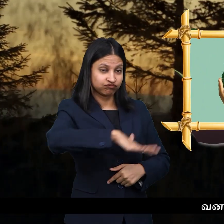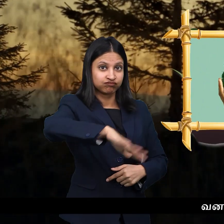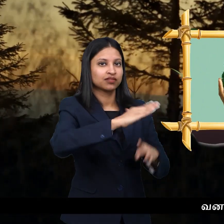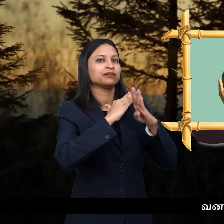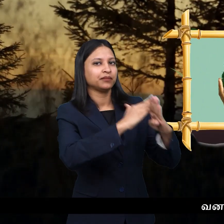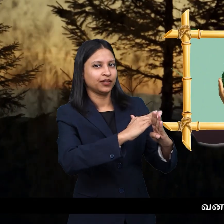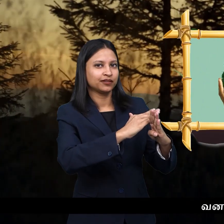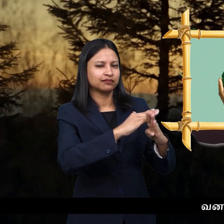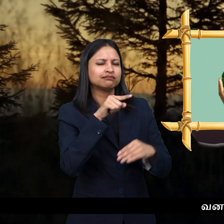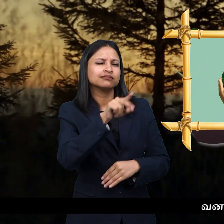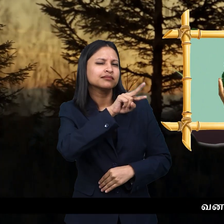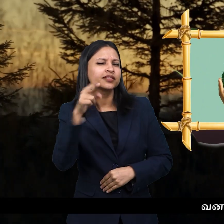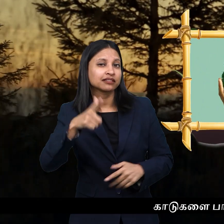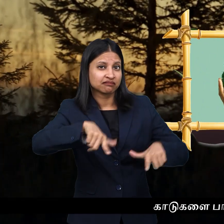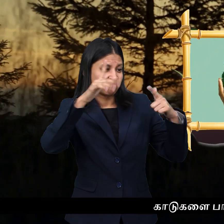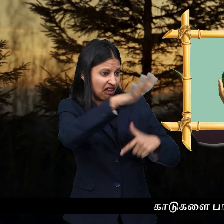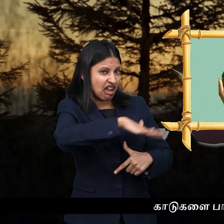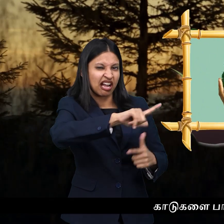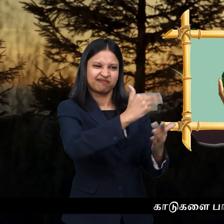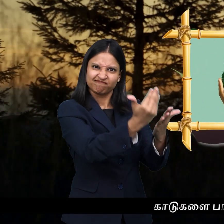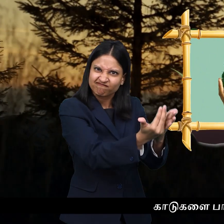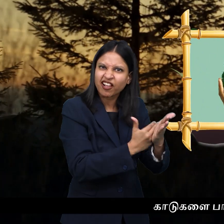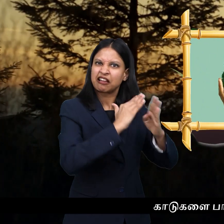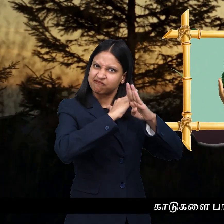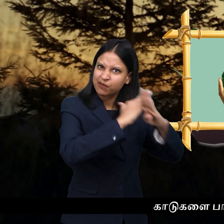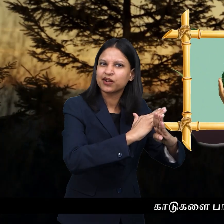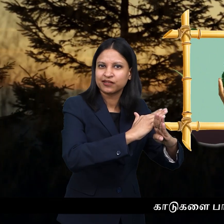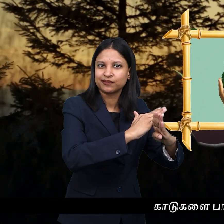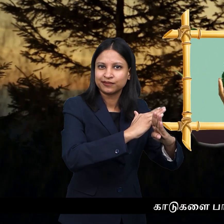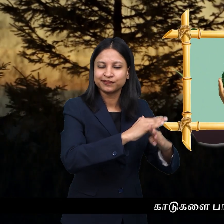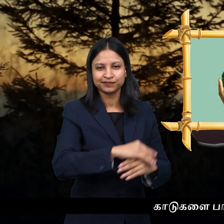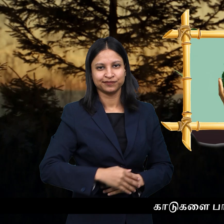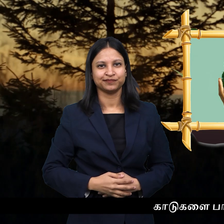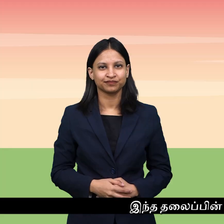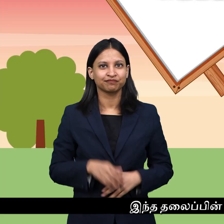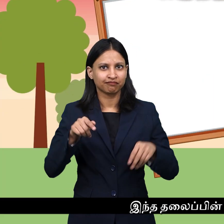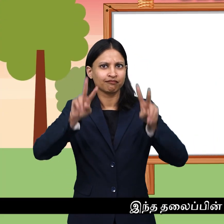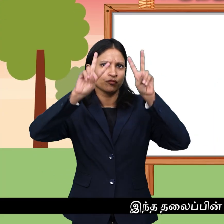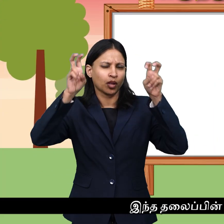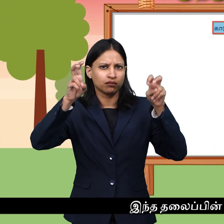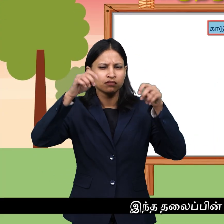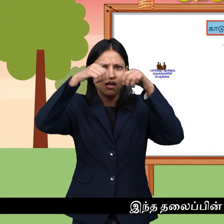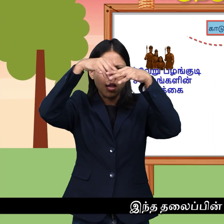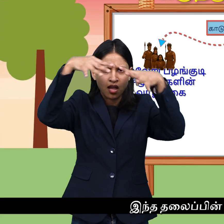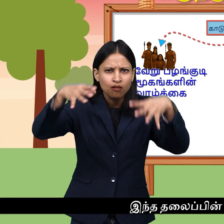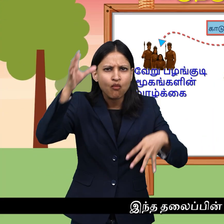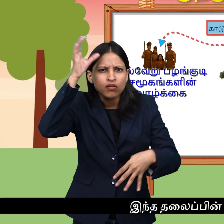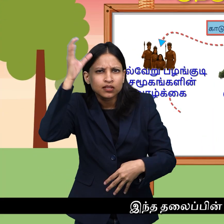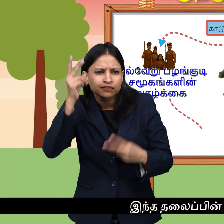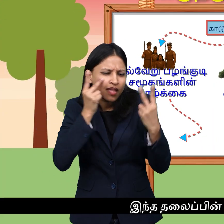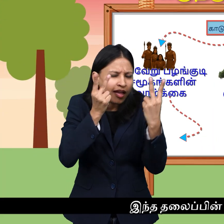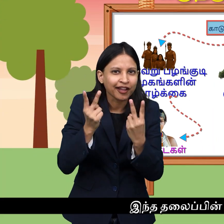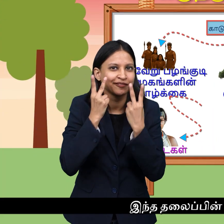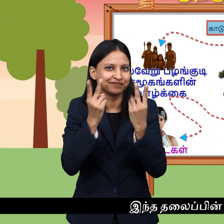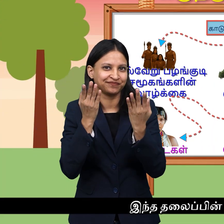வன பாதுகாப்பு, காடுகளை பாதுகாத்து பராமரித்தல். இந்த தலைப்பின் கருத்து